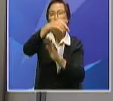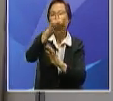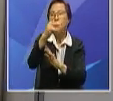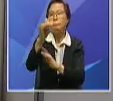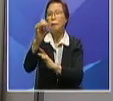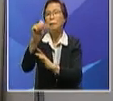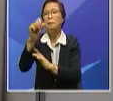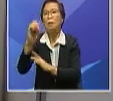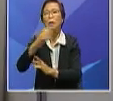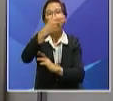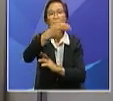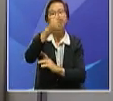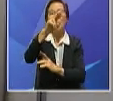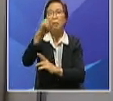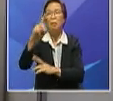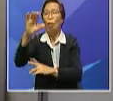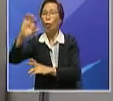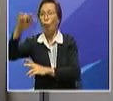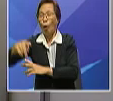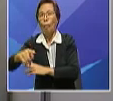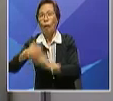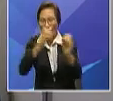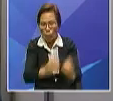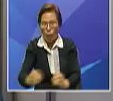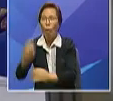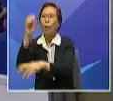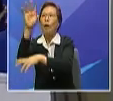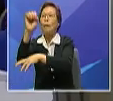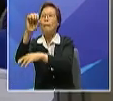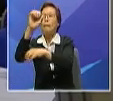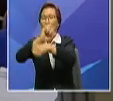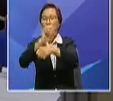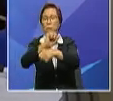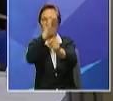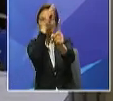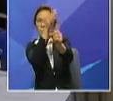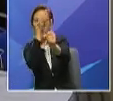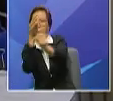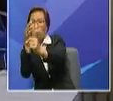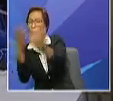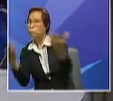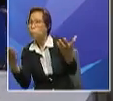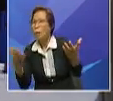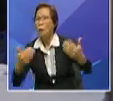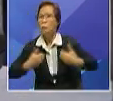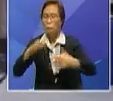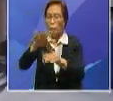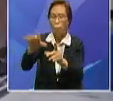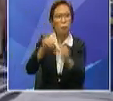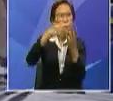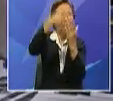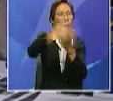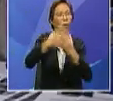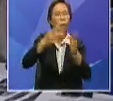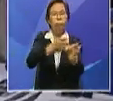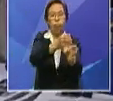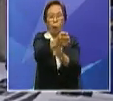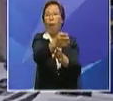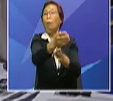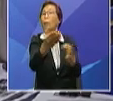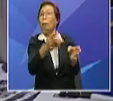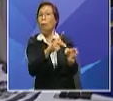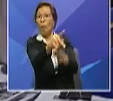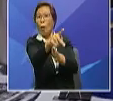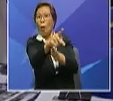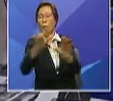sueca di chord turun menganjurkan kdw pekerjaan bersasal antaranya termasuklah program kerja usus